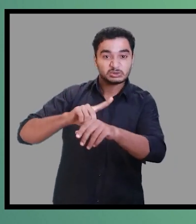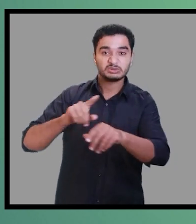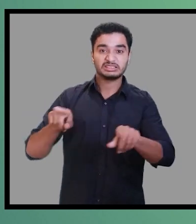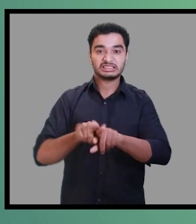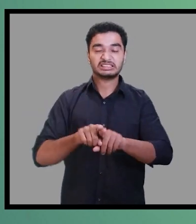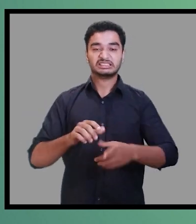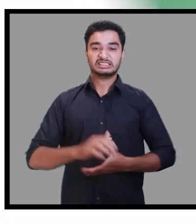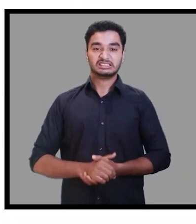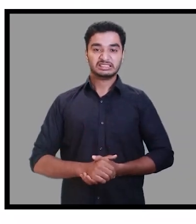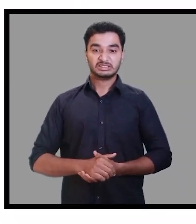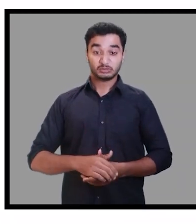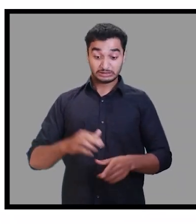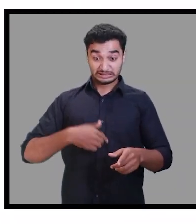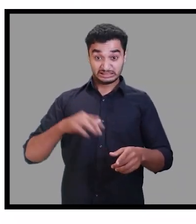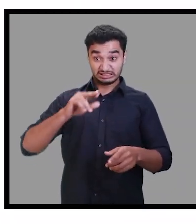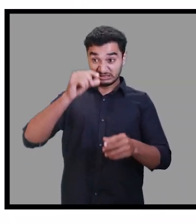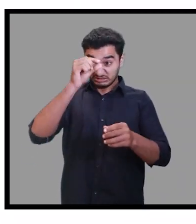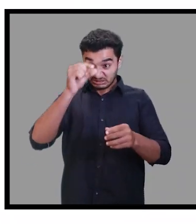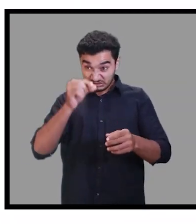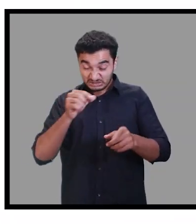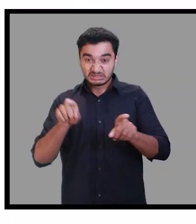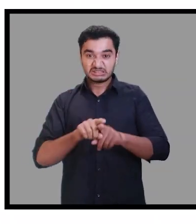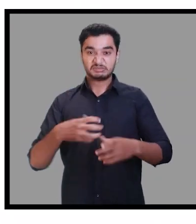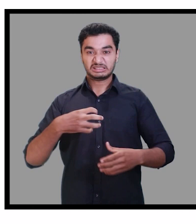ہو اور ارد گرد کی جلد سے نیچے ہو۔